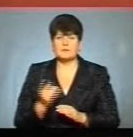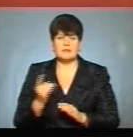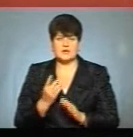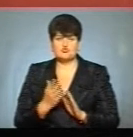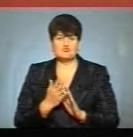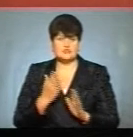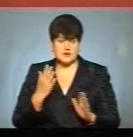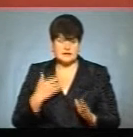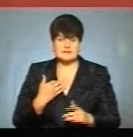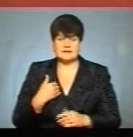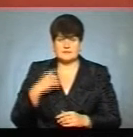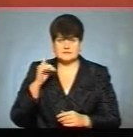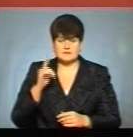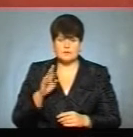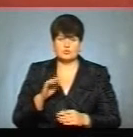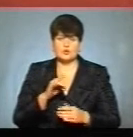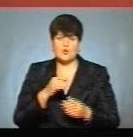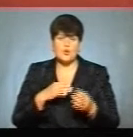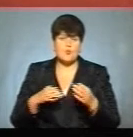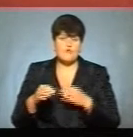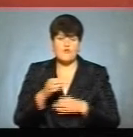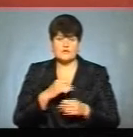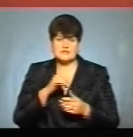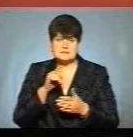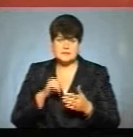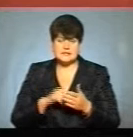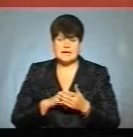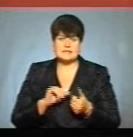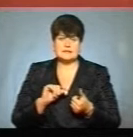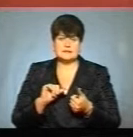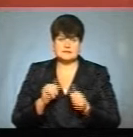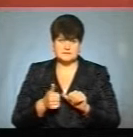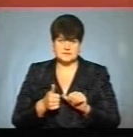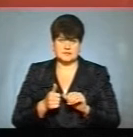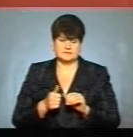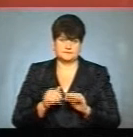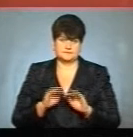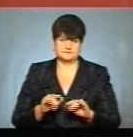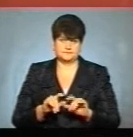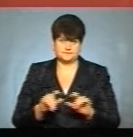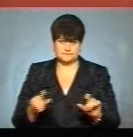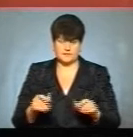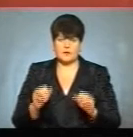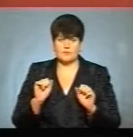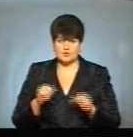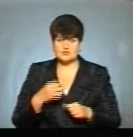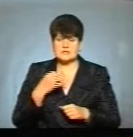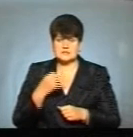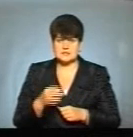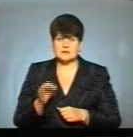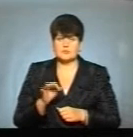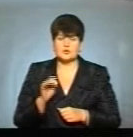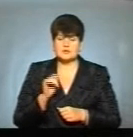наскільки мені відомо, буде обговорюватися питання саме реформування дошкільної освіти. Хоча я можу сказати і про те,